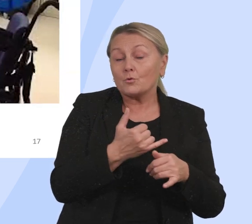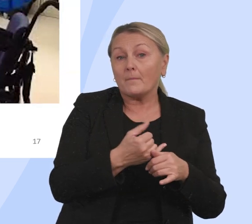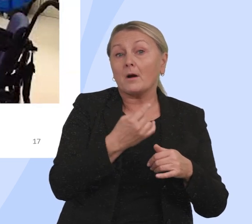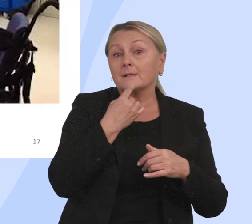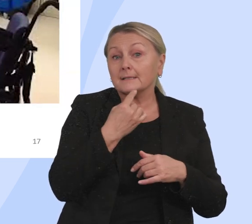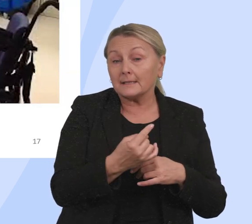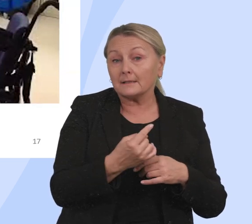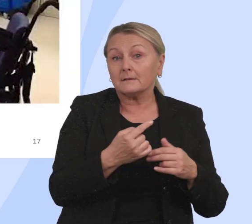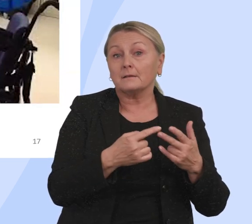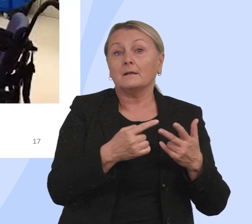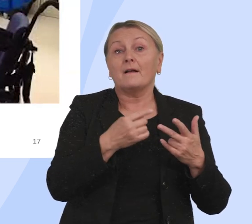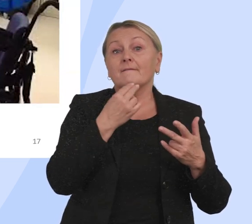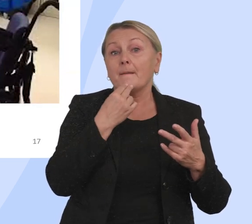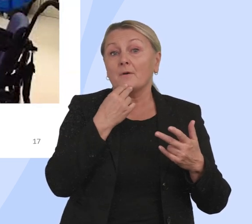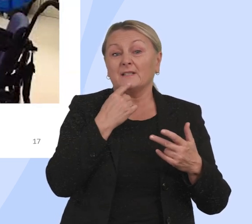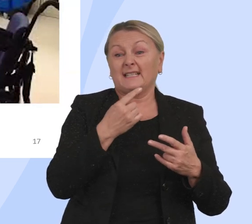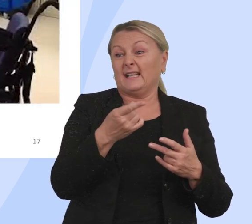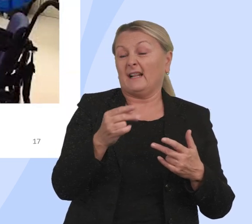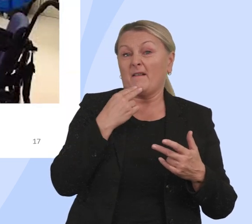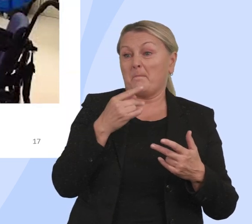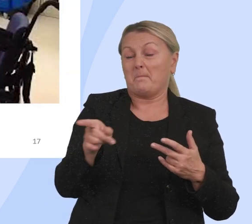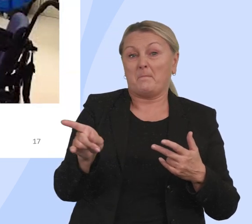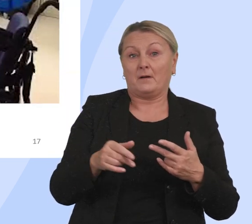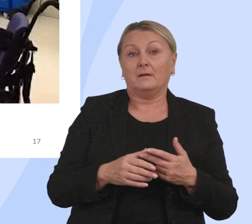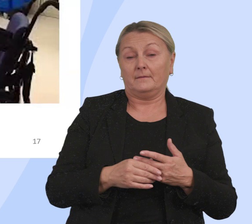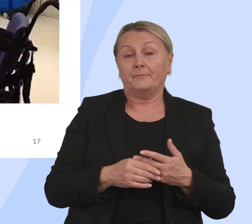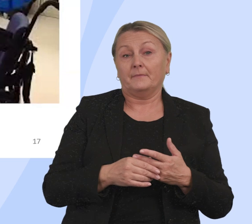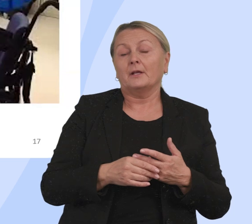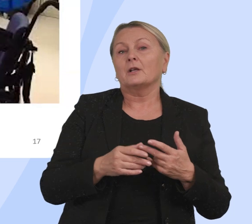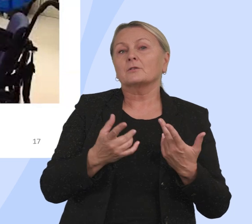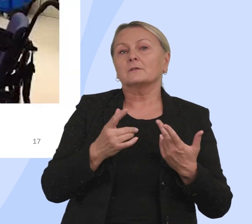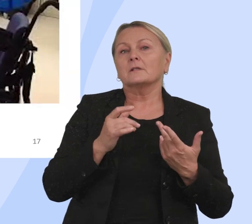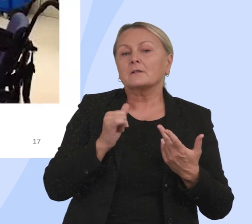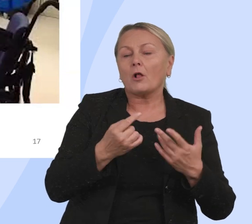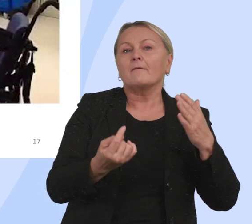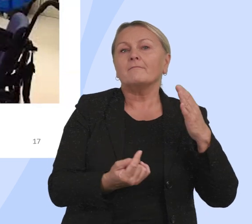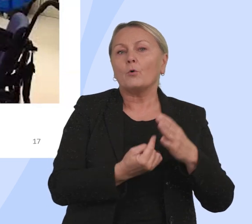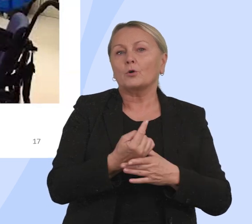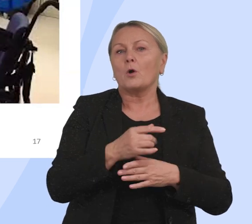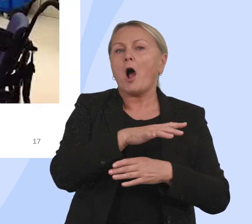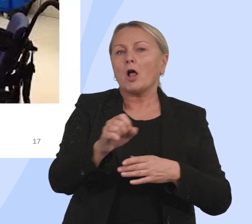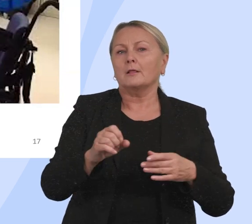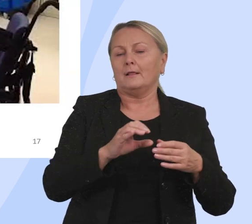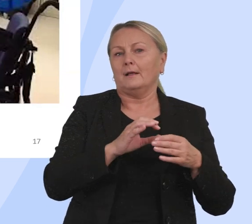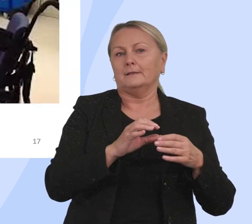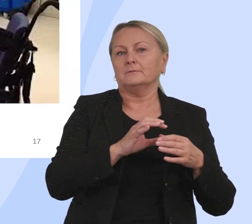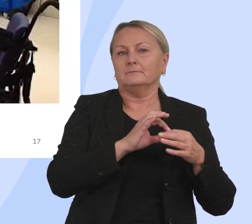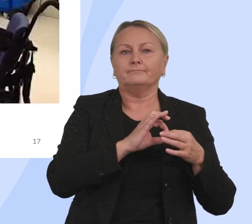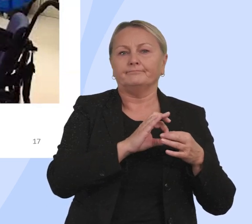man kan sige det til. Så det skal jo foregå i alle de relevante situationer.